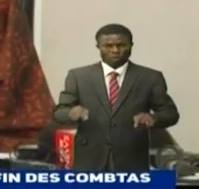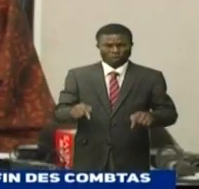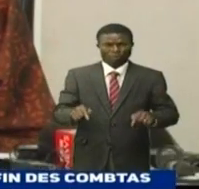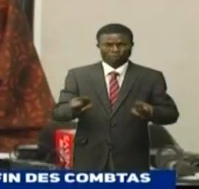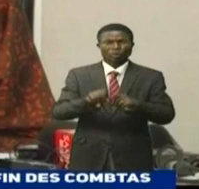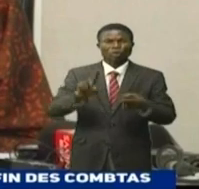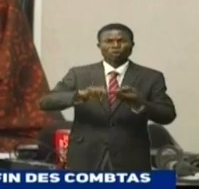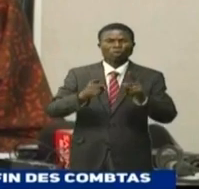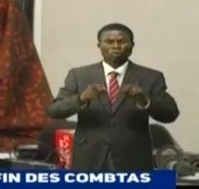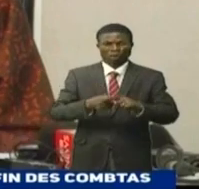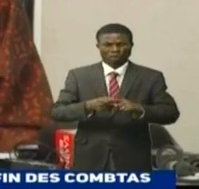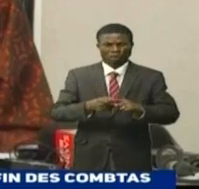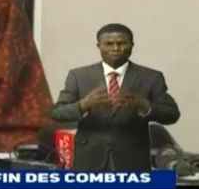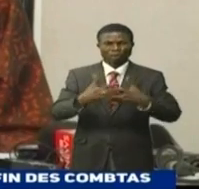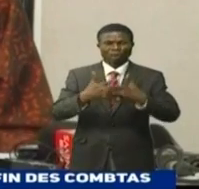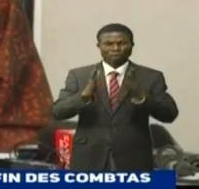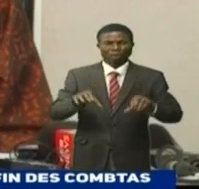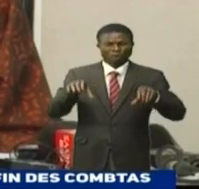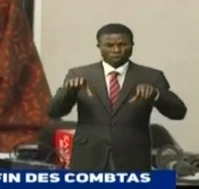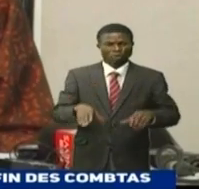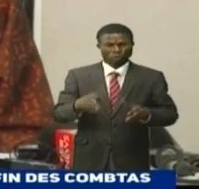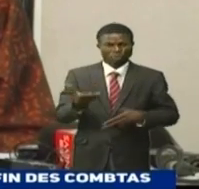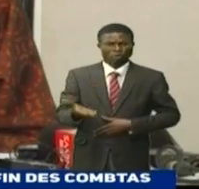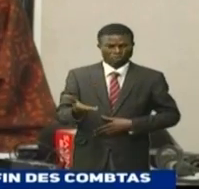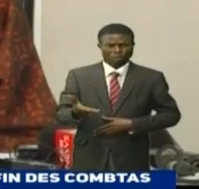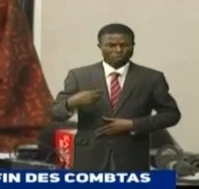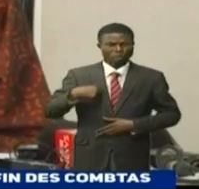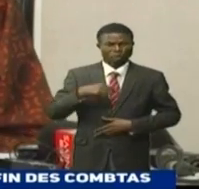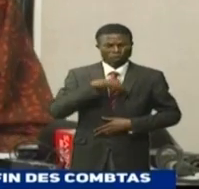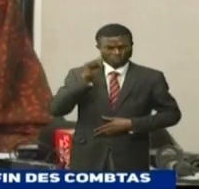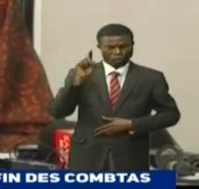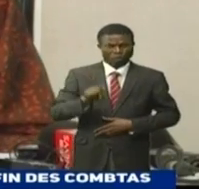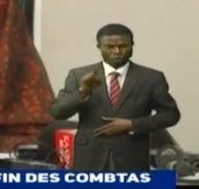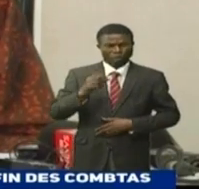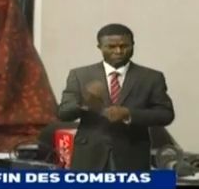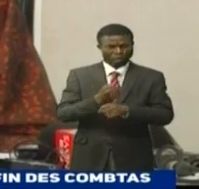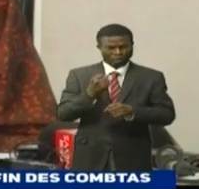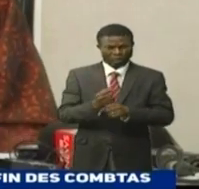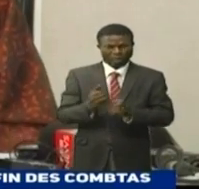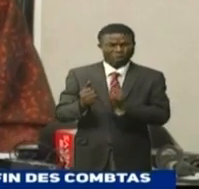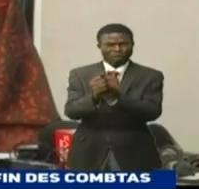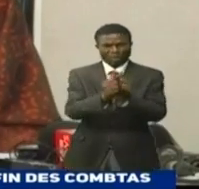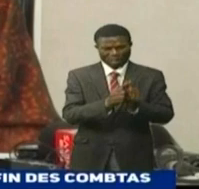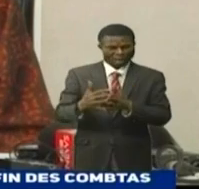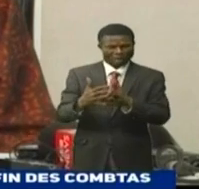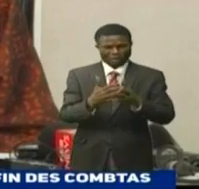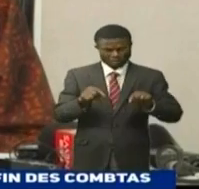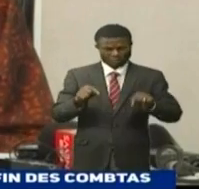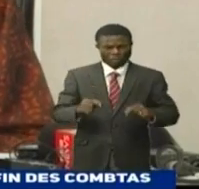amis et partenaires du Congo nous devons travailler ensemble